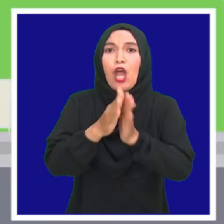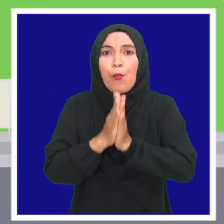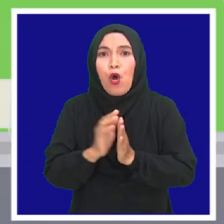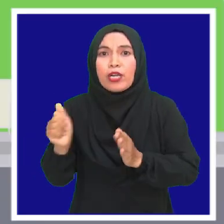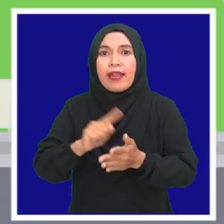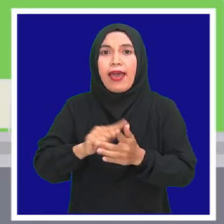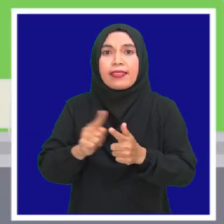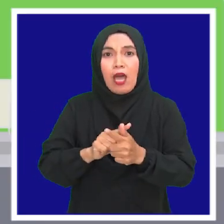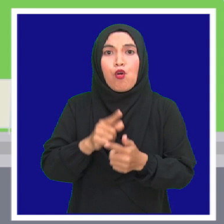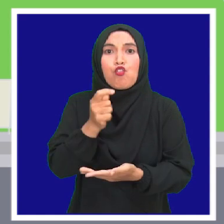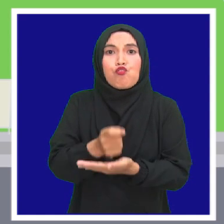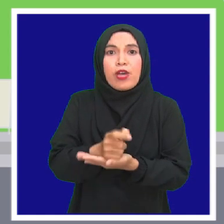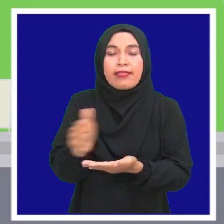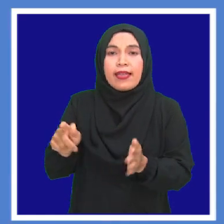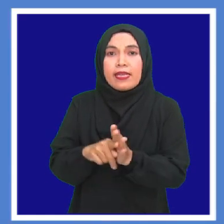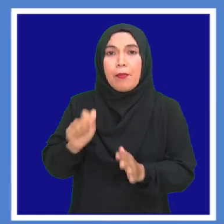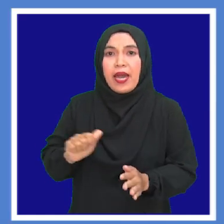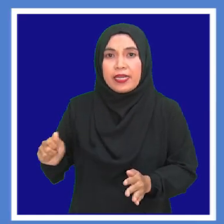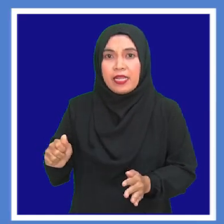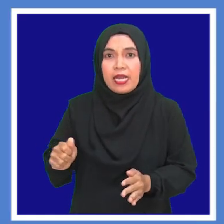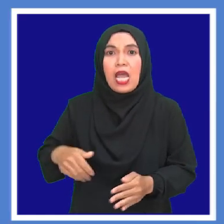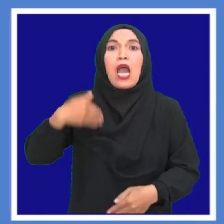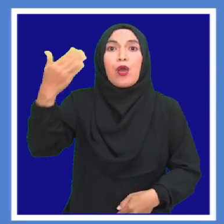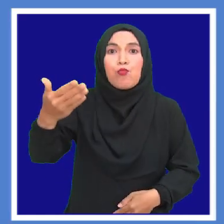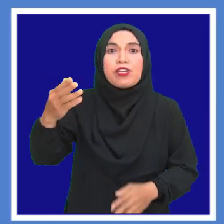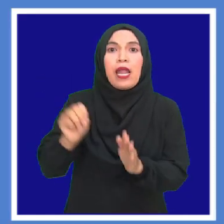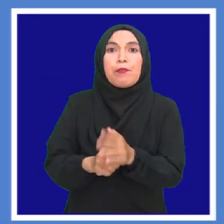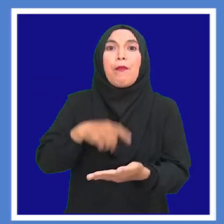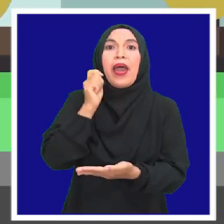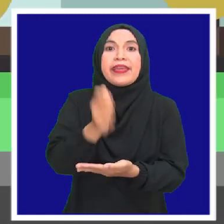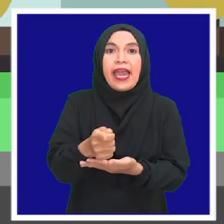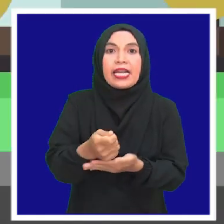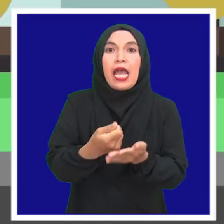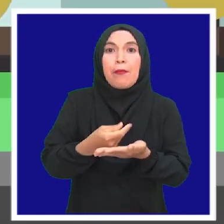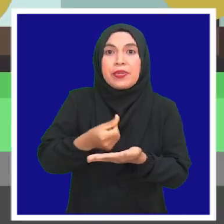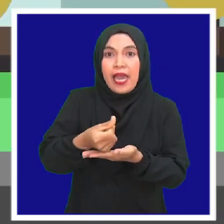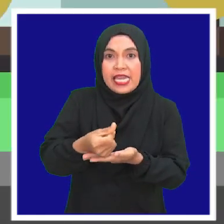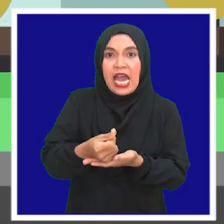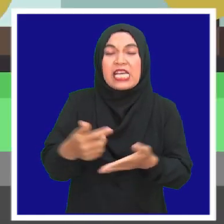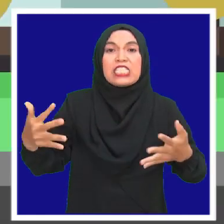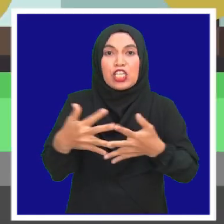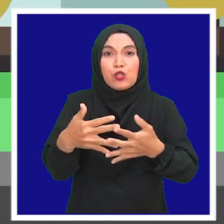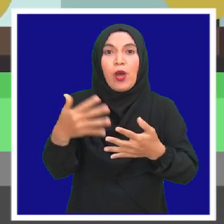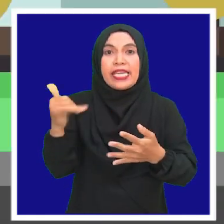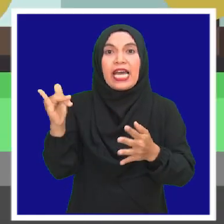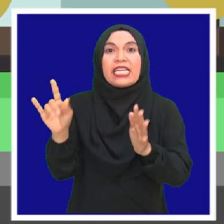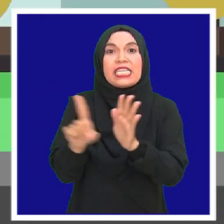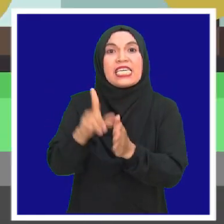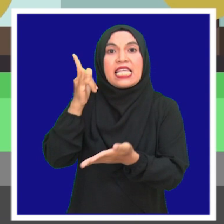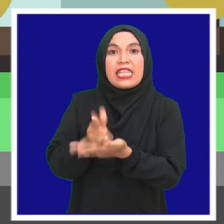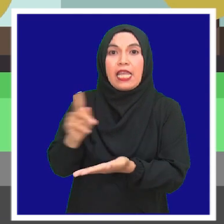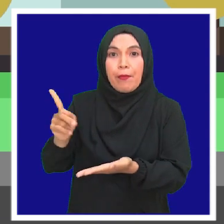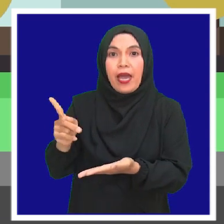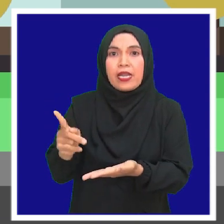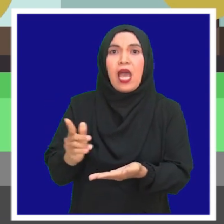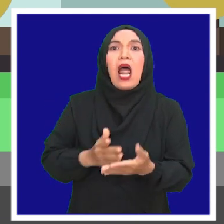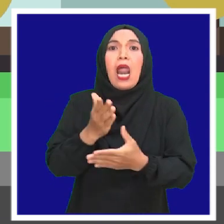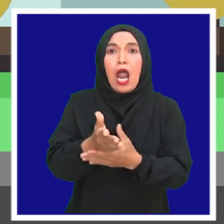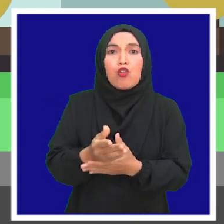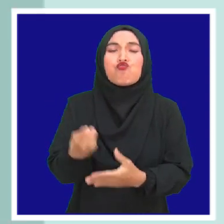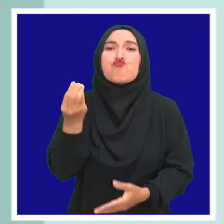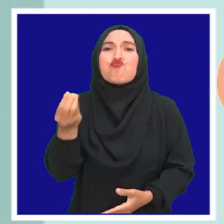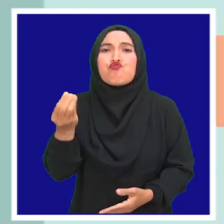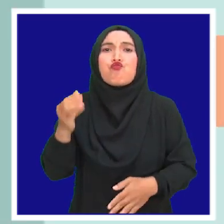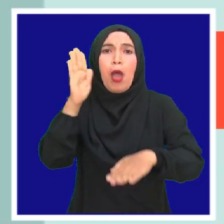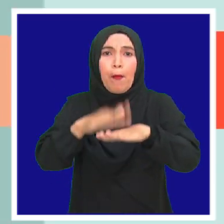mayar biaya panyer nurutkeun nunggu sitang tukeun. Sanggeus eta, anjeun ngadaguan panggilan nu bakal dikirimkeun